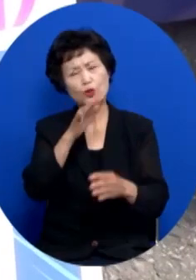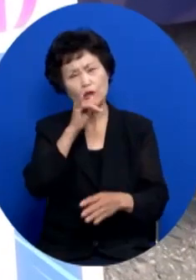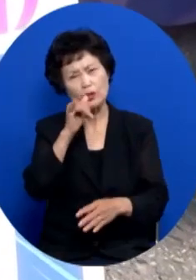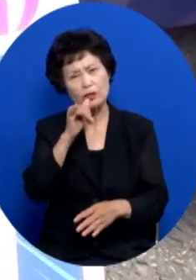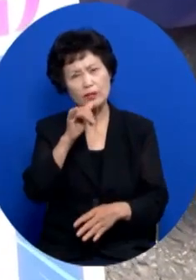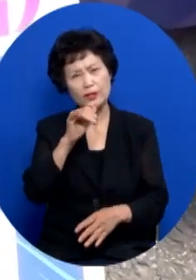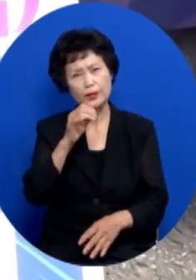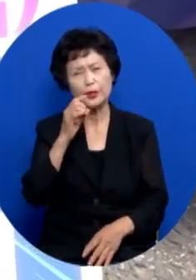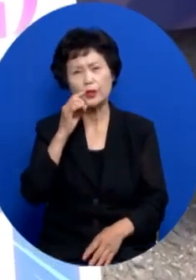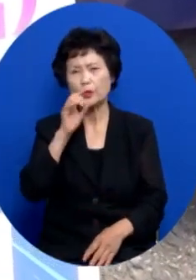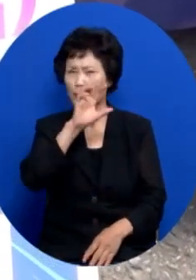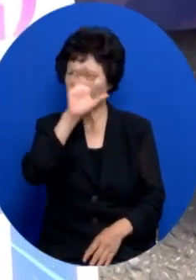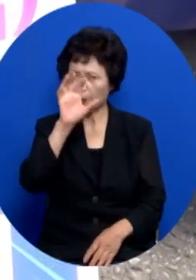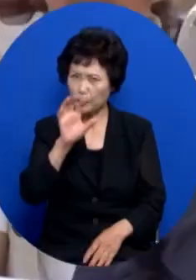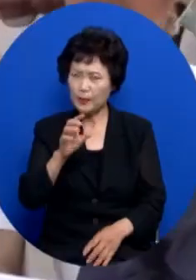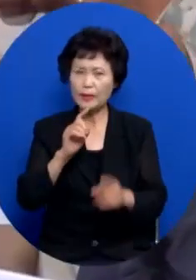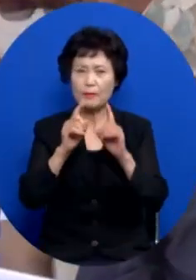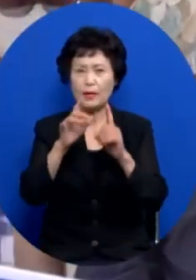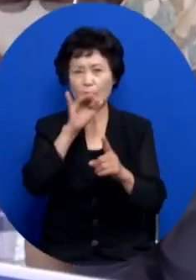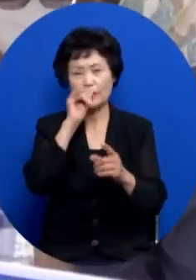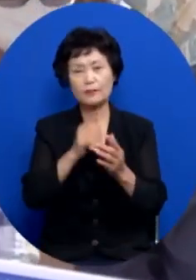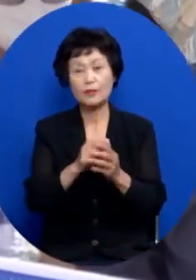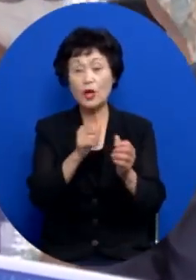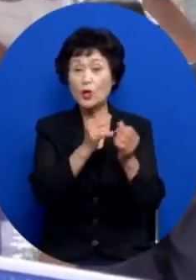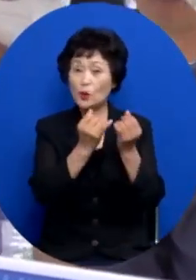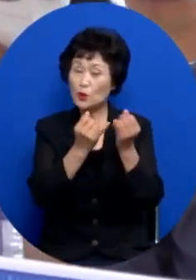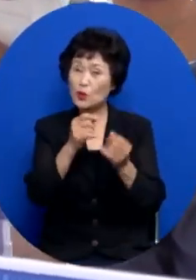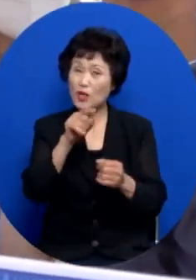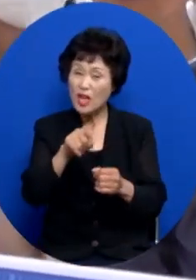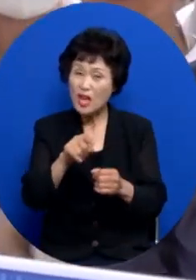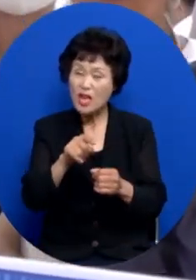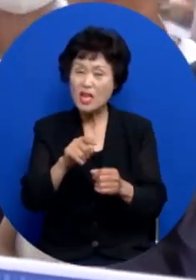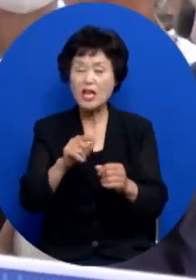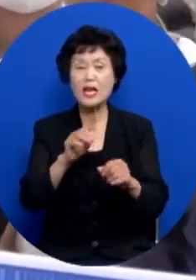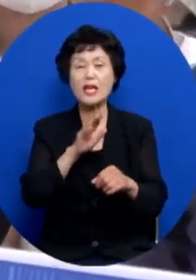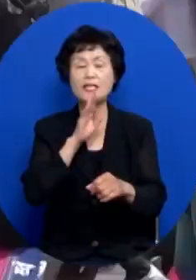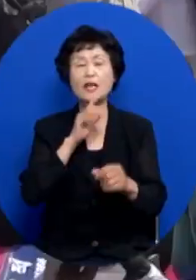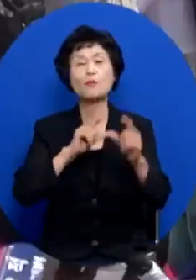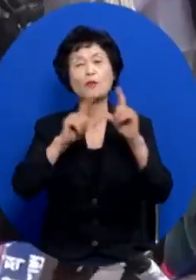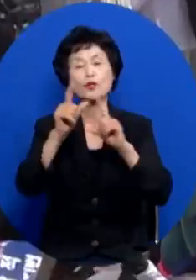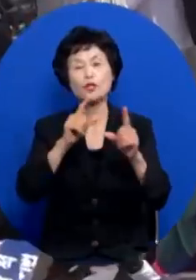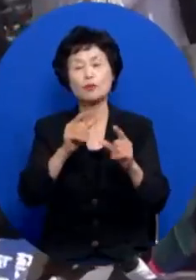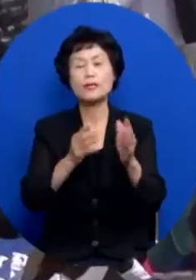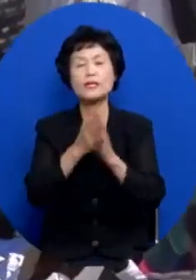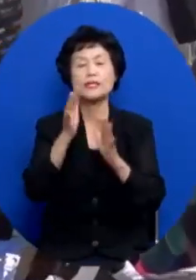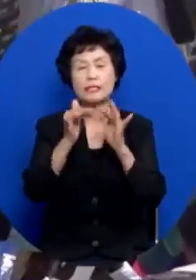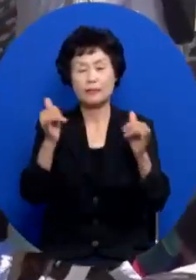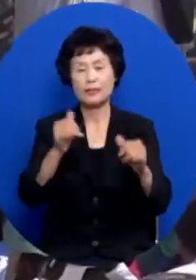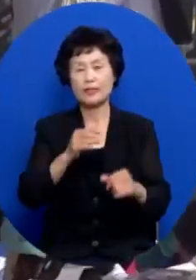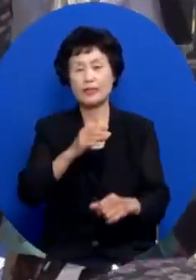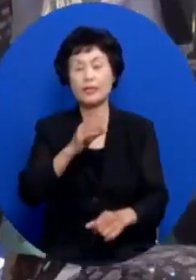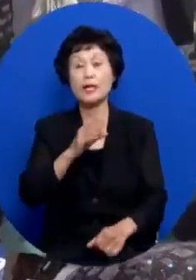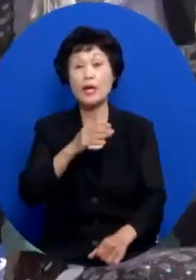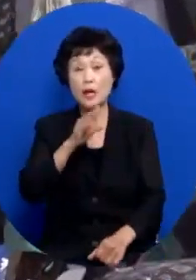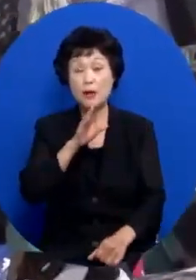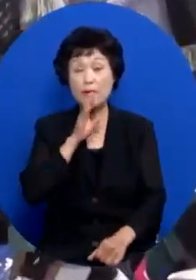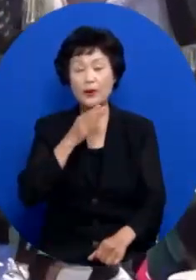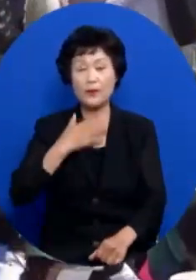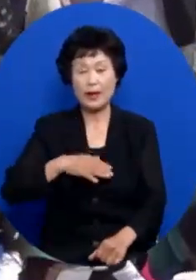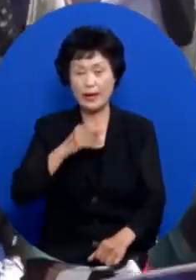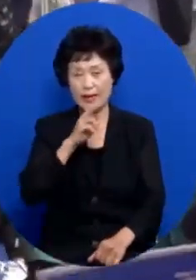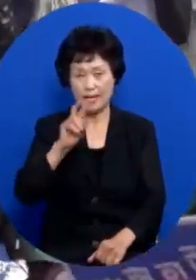반응을 보였고요. 동성애의 실체를 시민들이 바로 알고 또 알려야 한다는 입장이 많았습니다. 그래서인지